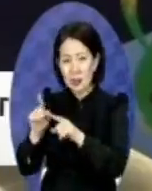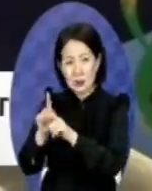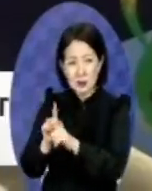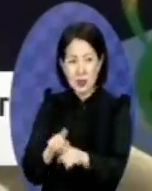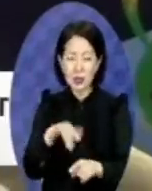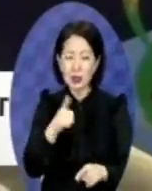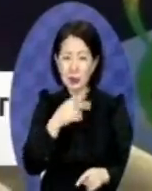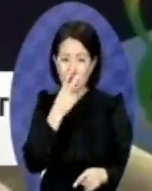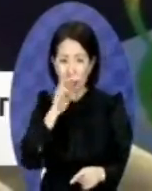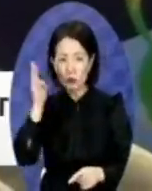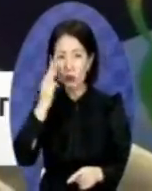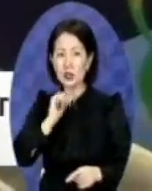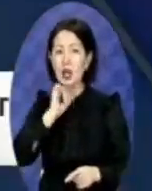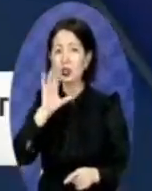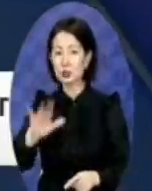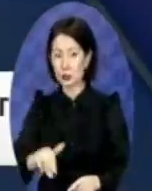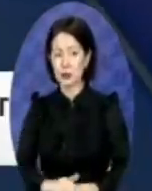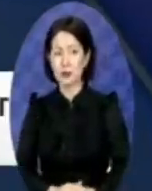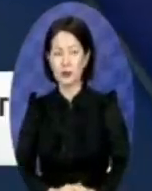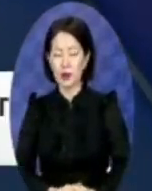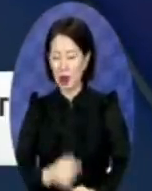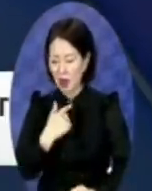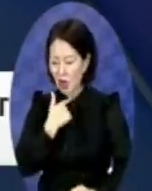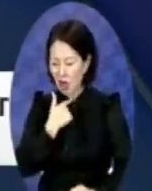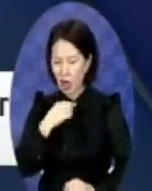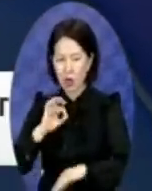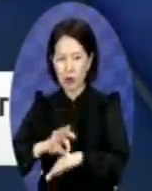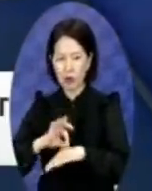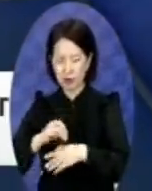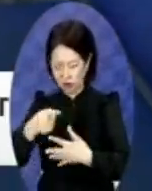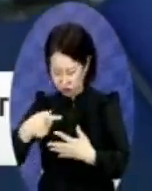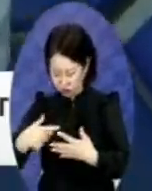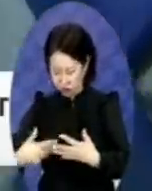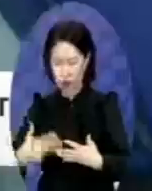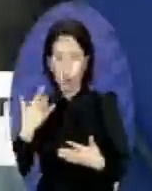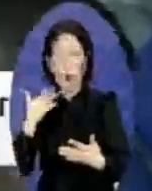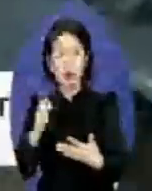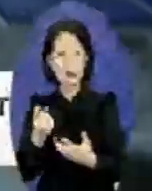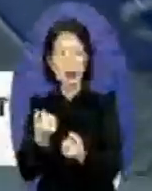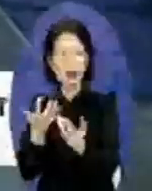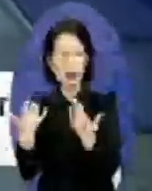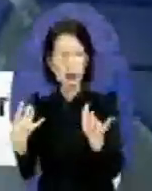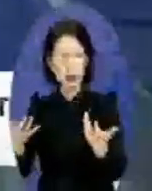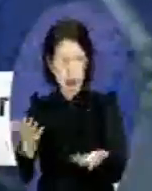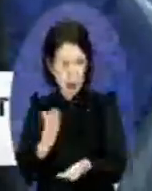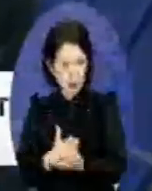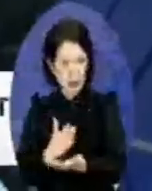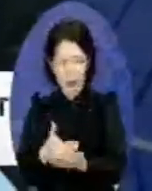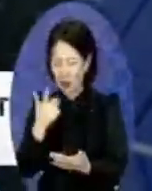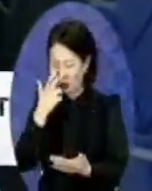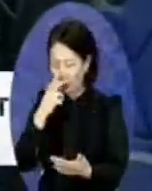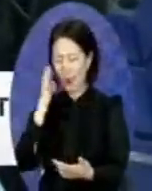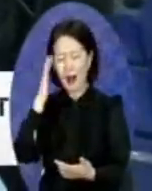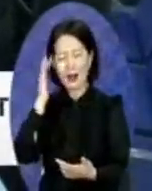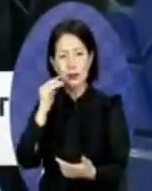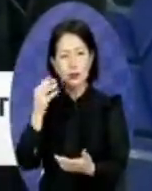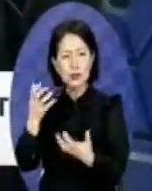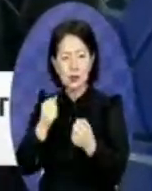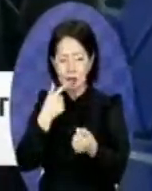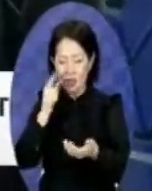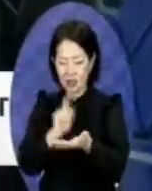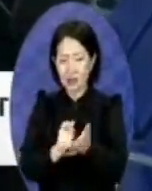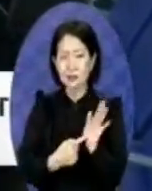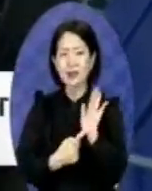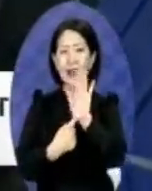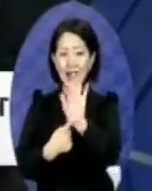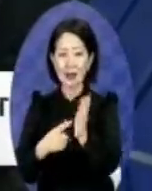талаар тодруллаа. Тийм томоогийн өвчлөл бол одоо нийслэлийн хэмжээнд бол нилээдгүй ихсэж байгаа учраас ийм арга хэмжээ авахар ийм захирамж гарцсан байгаа